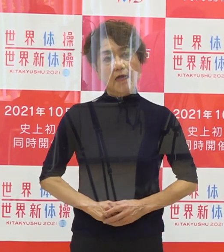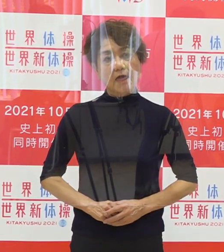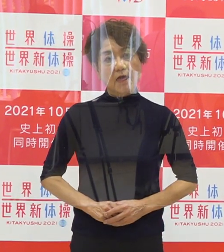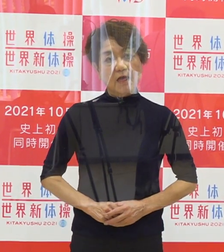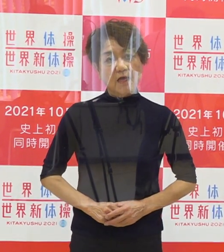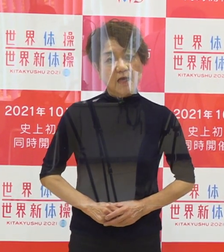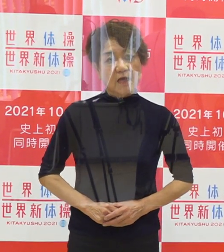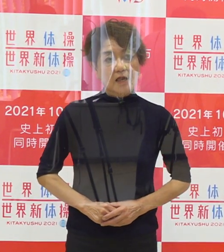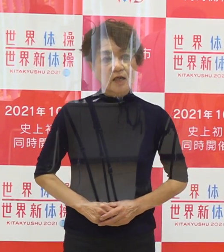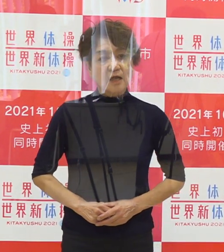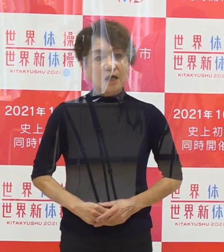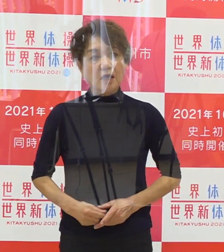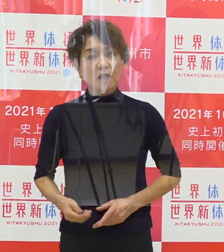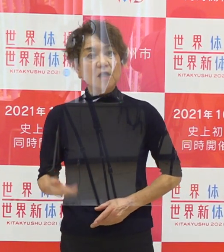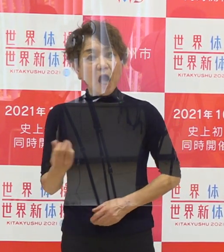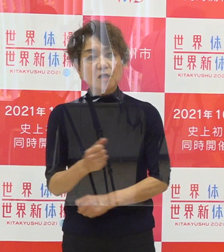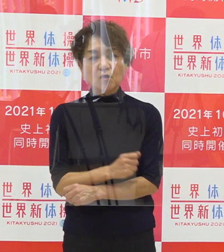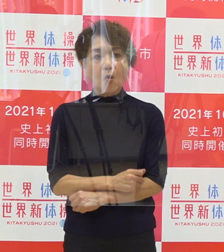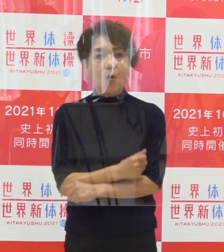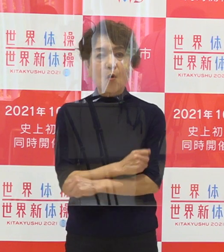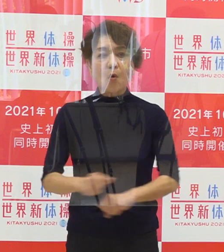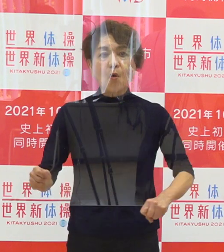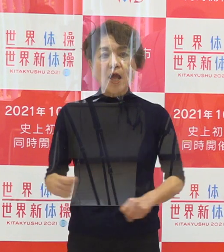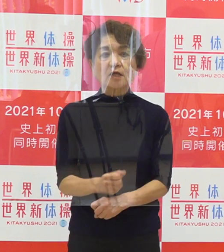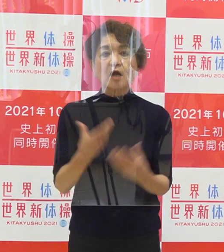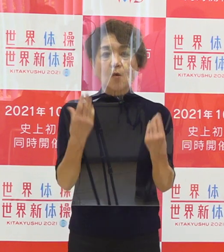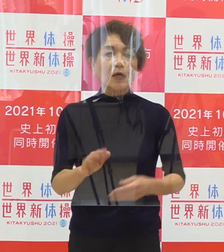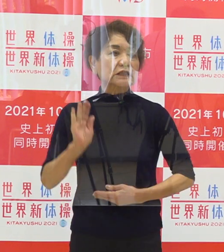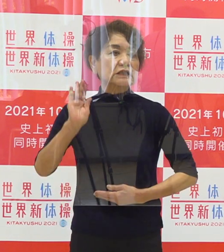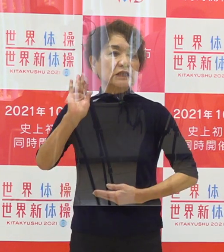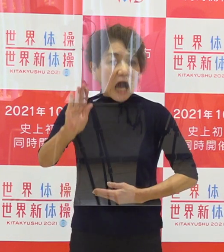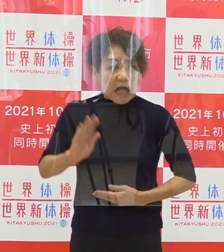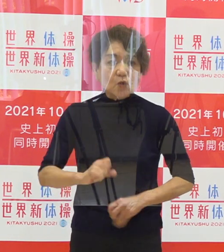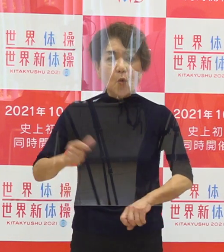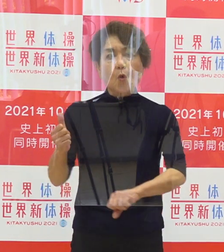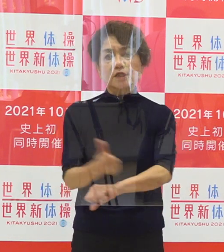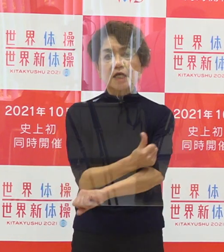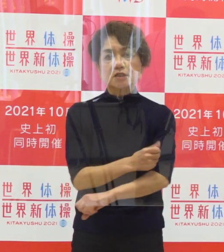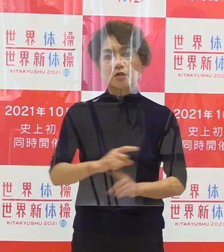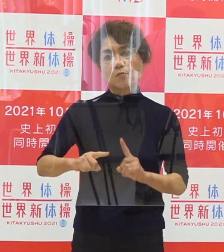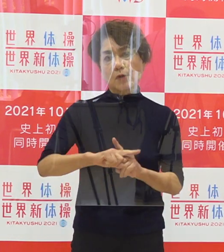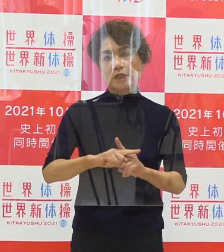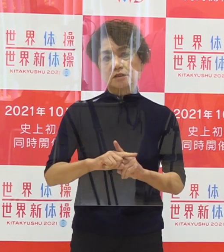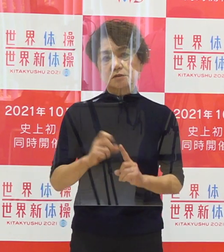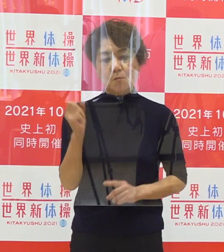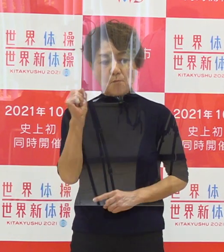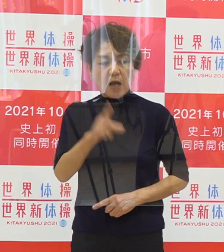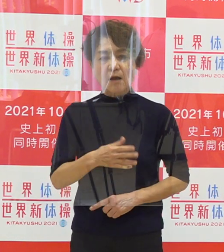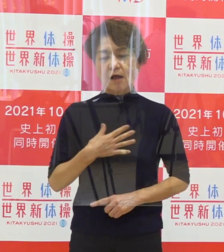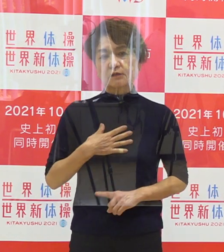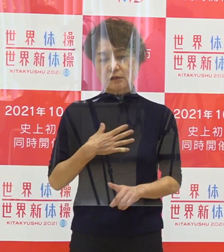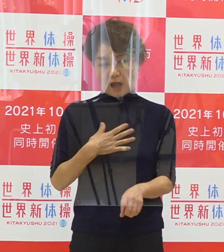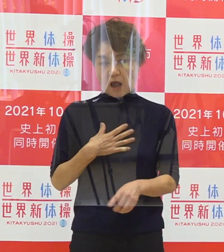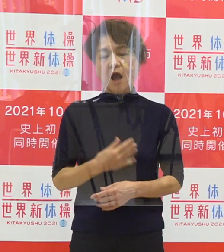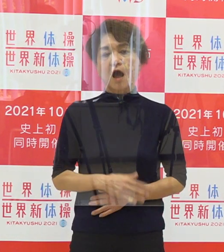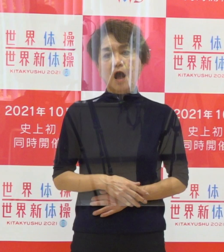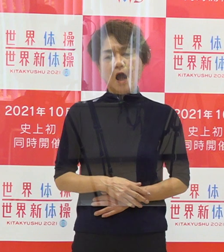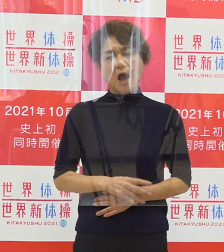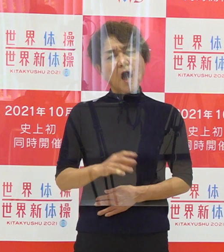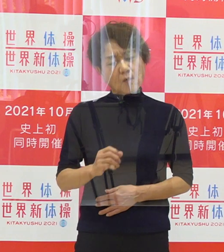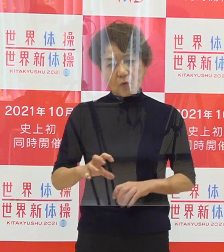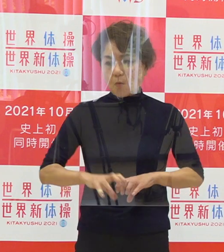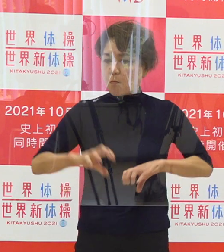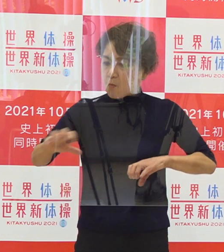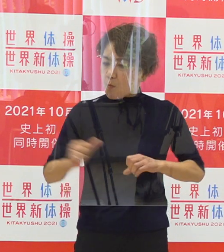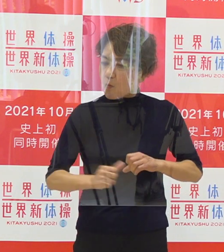に選手が陽性判明をしたという事例があったと思うんですけれども、バブル方式を取ってい